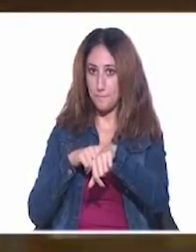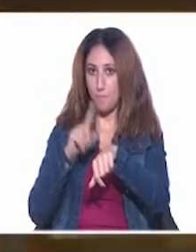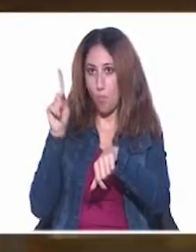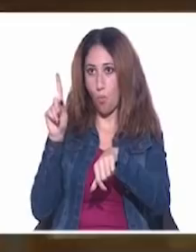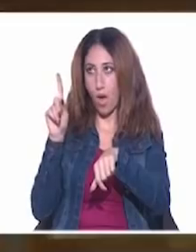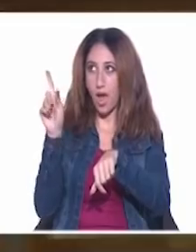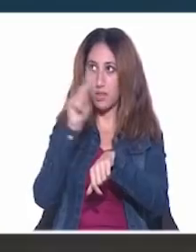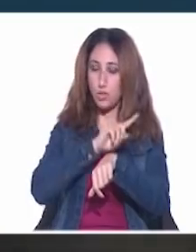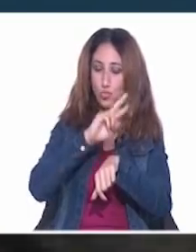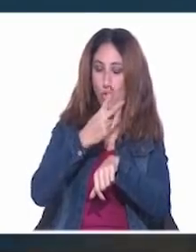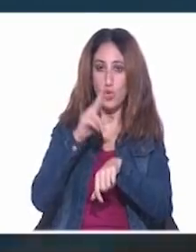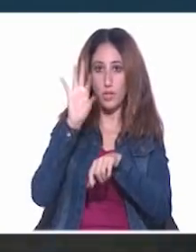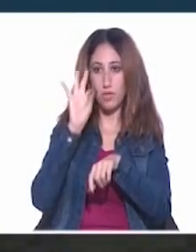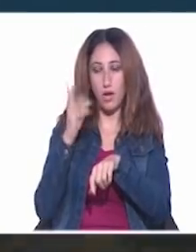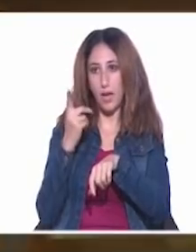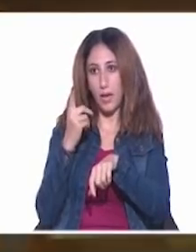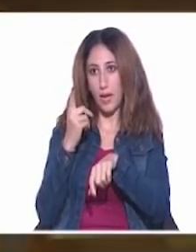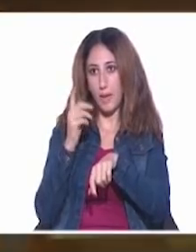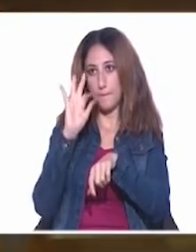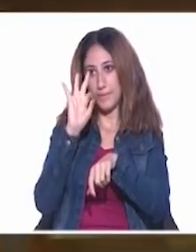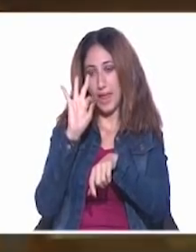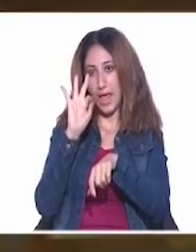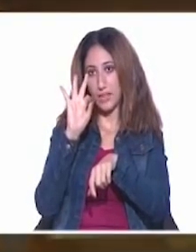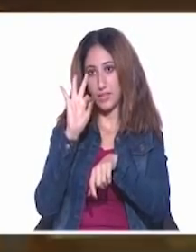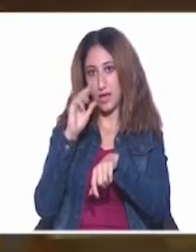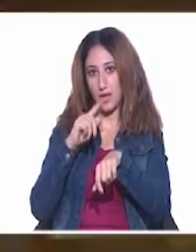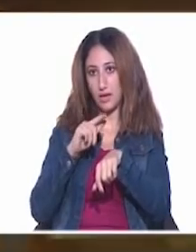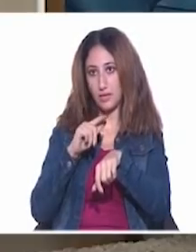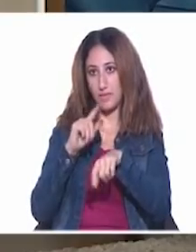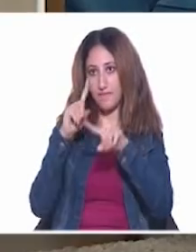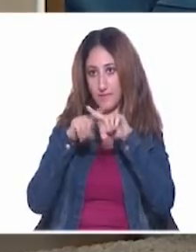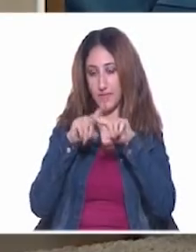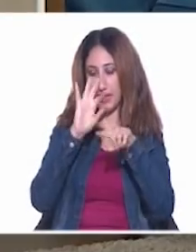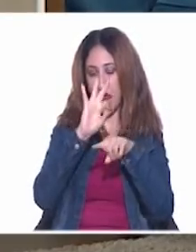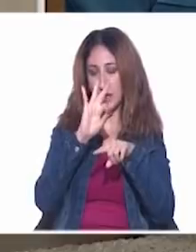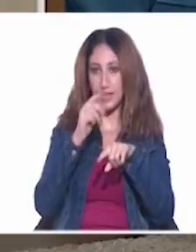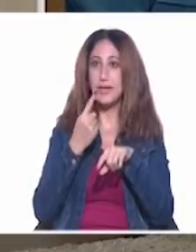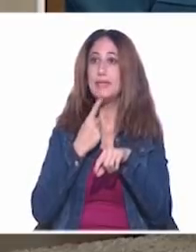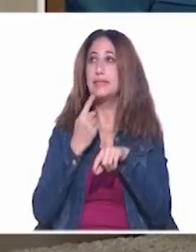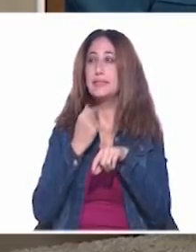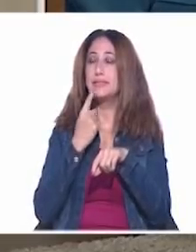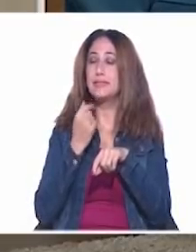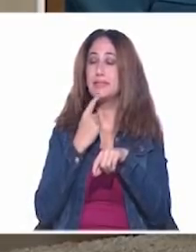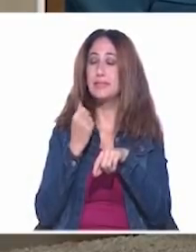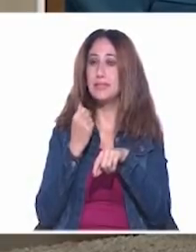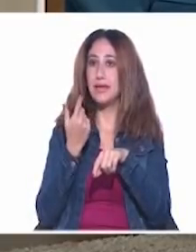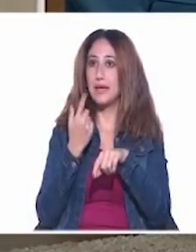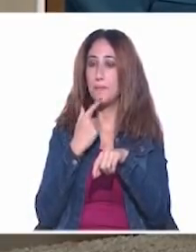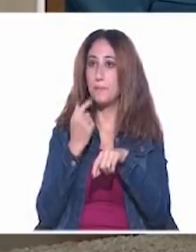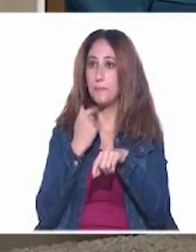ل 12. من 1 ل 12 كام؟ 3. في 3 كام دقيقه؟ ده ايه ده كام